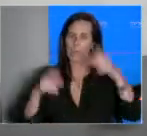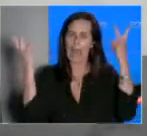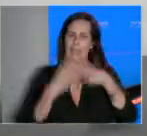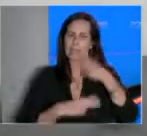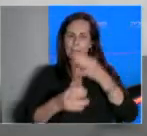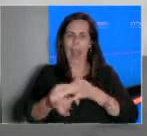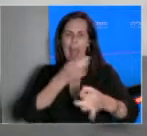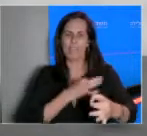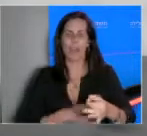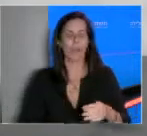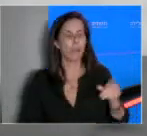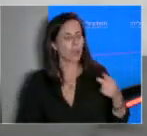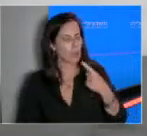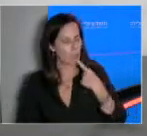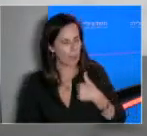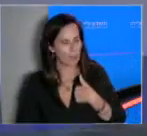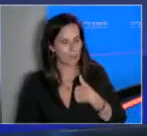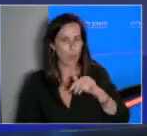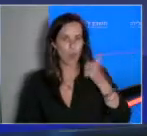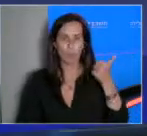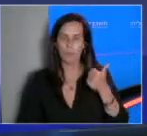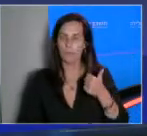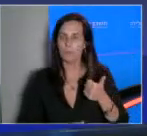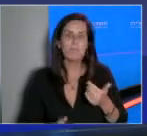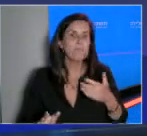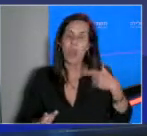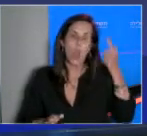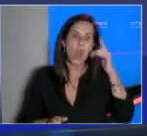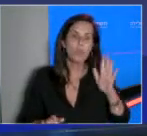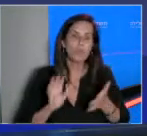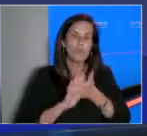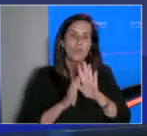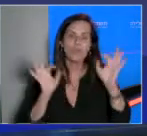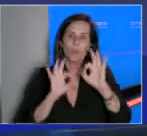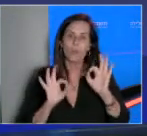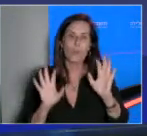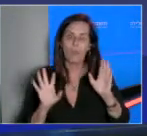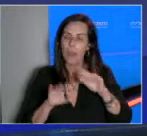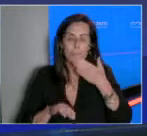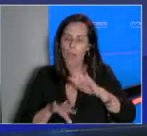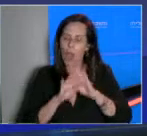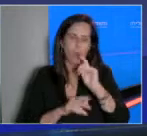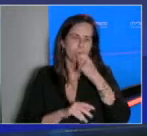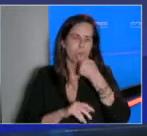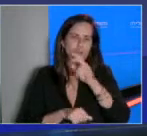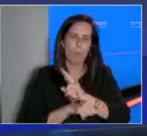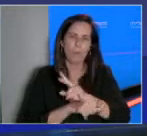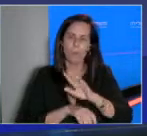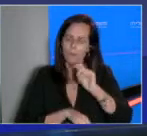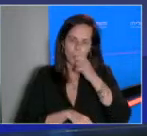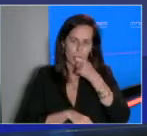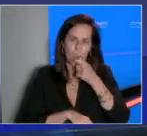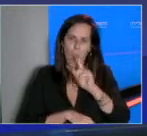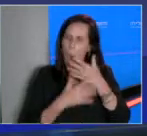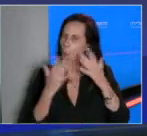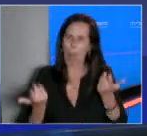לעסקה. זאת אומרת שאת אומרת לי, תשמע, קודם כל אין לנו מבפנים, כי שום דבר לא יוצא מאצלנו, הכל בא מבחוץ, נכון. כי אצלנו סותמים את הפה,